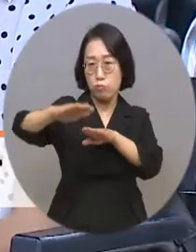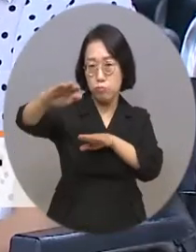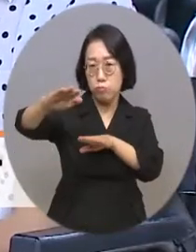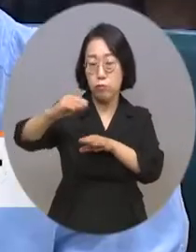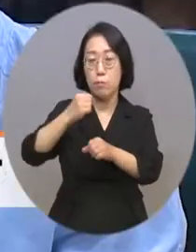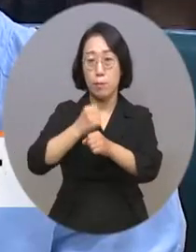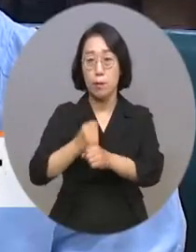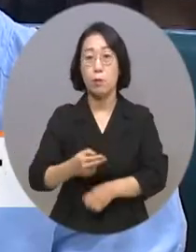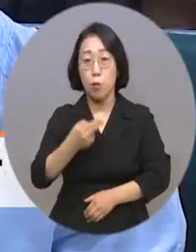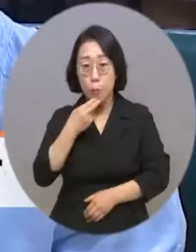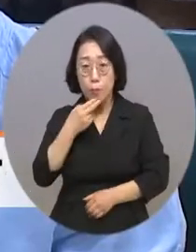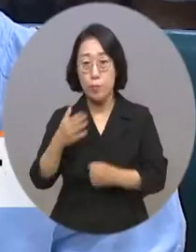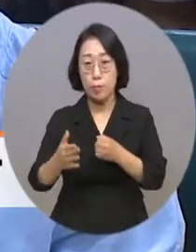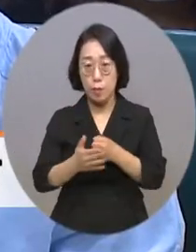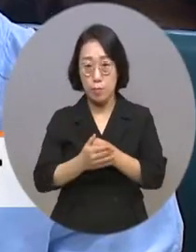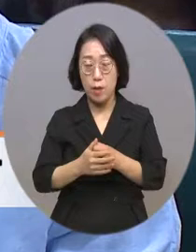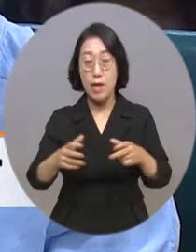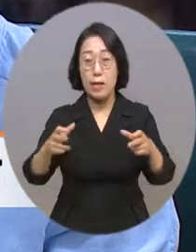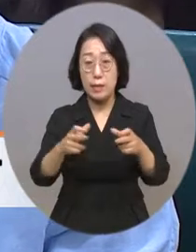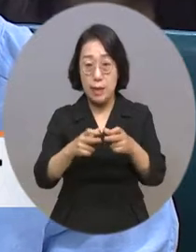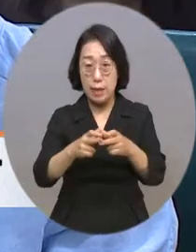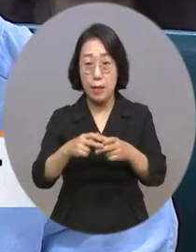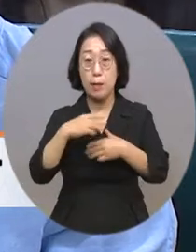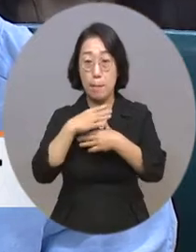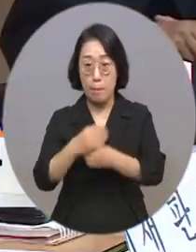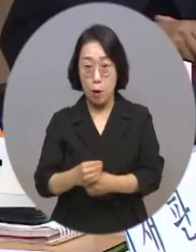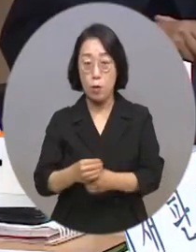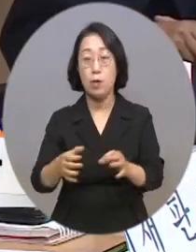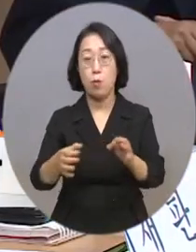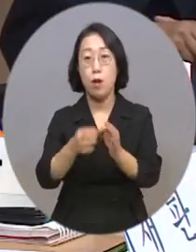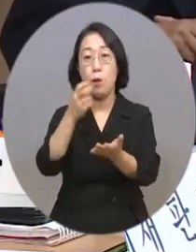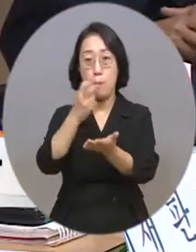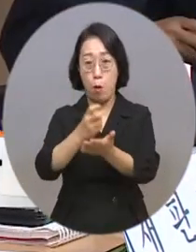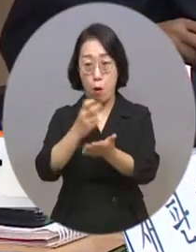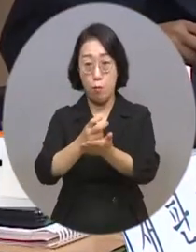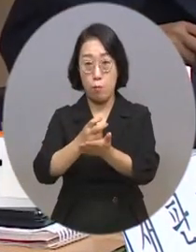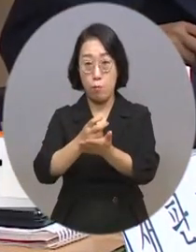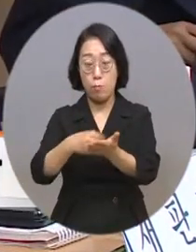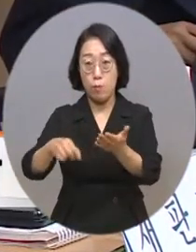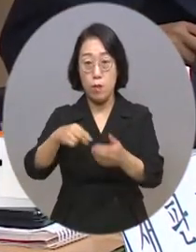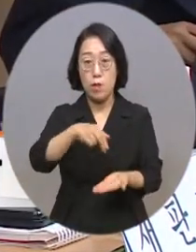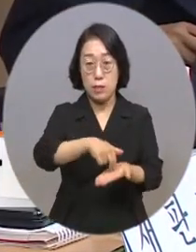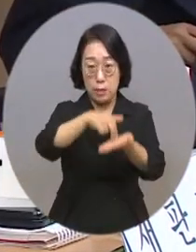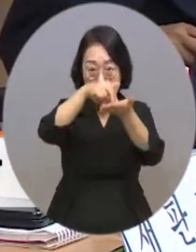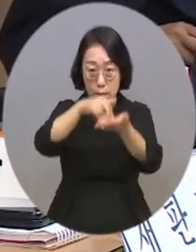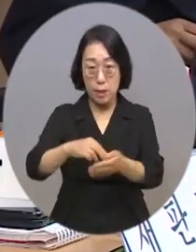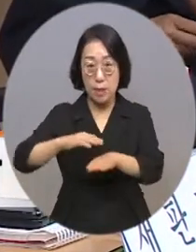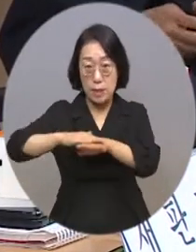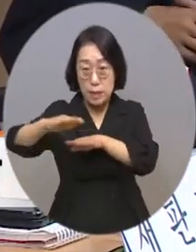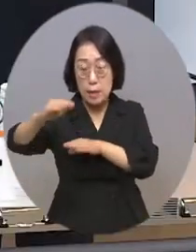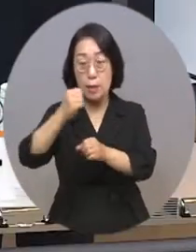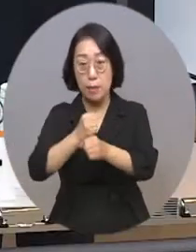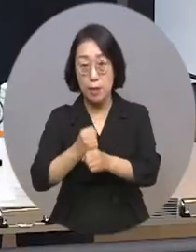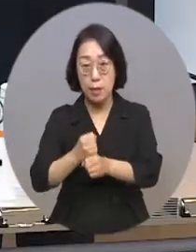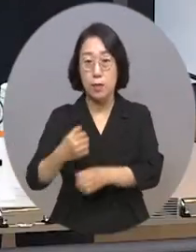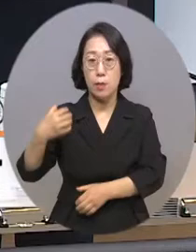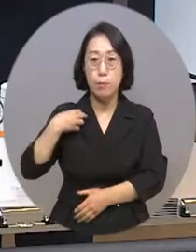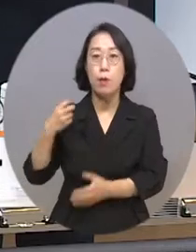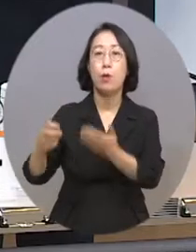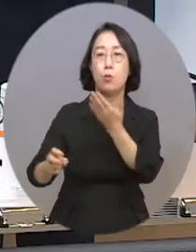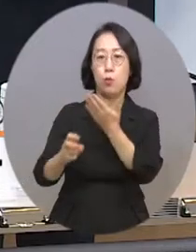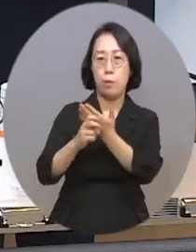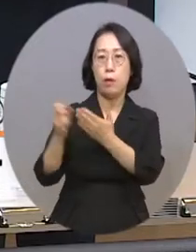않아 김 청장은 장애인 등 편의 증진 보장에 관한 법률이 정한 생강 기와 접근로 설치 의무를 위반한